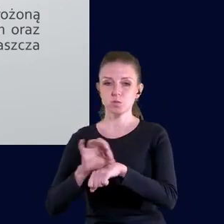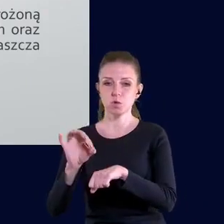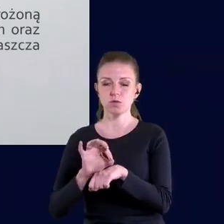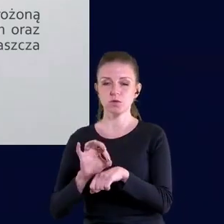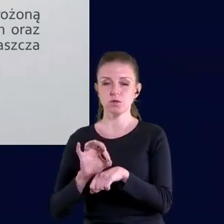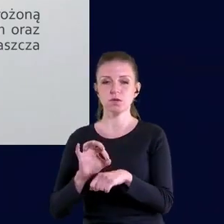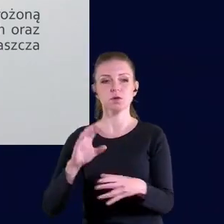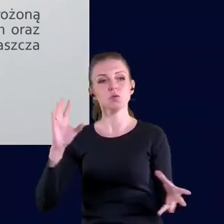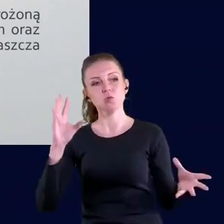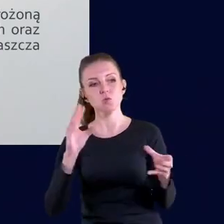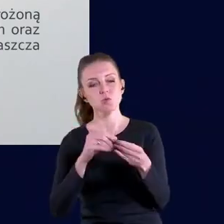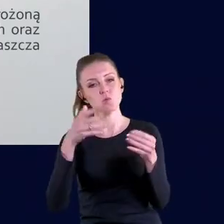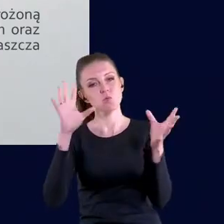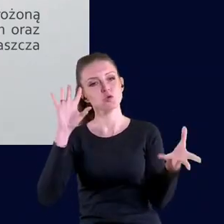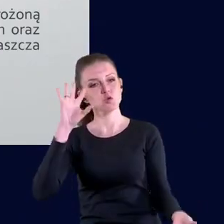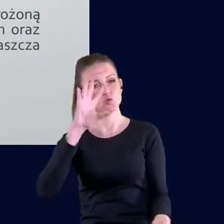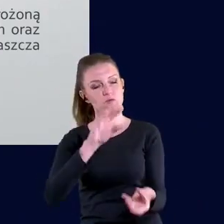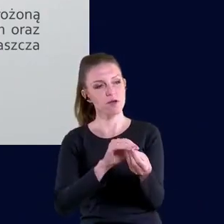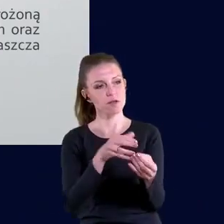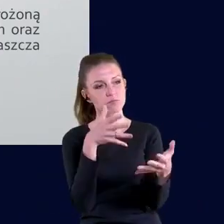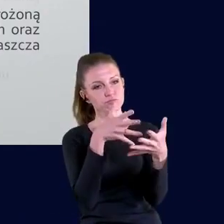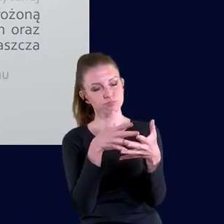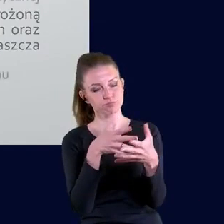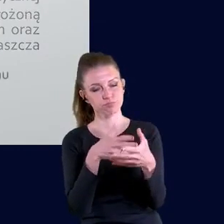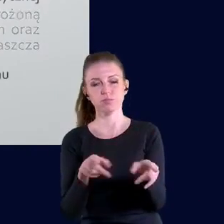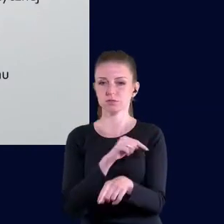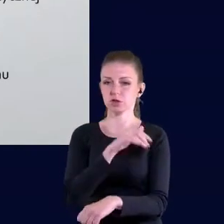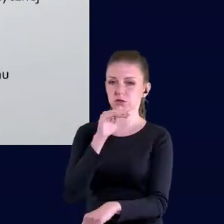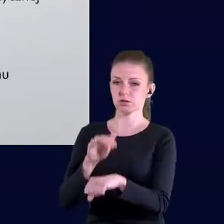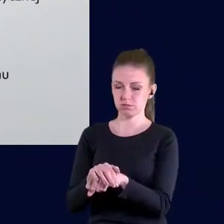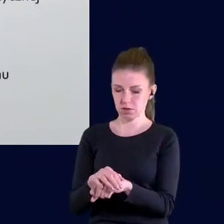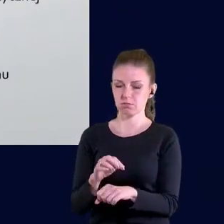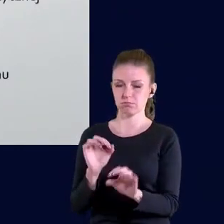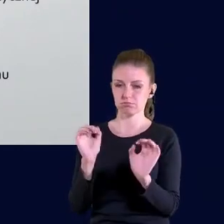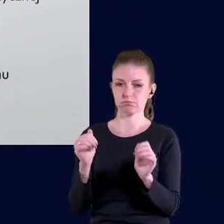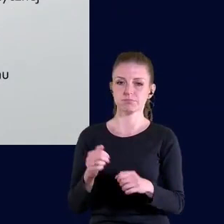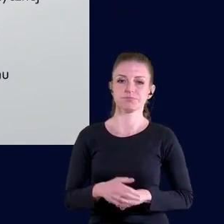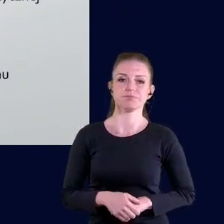kwestie kontrolą Poproszę następny slajd